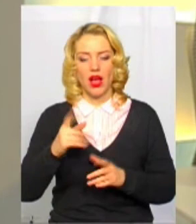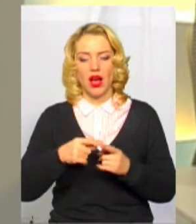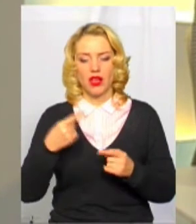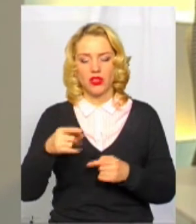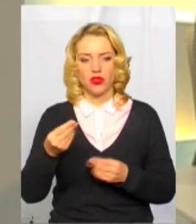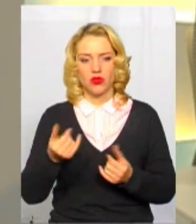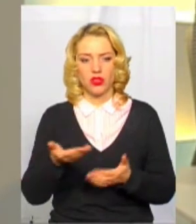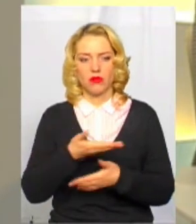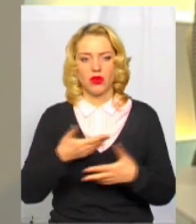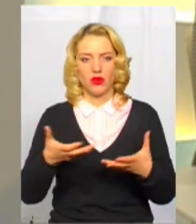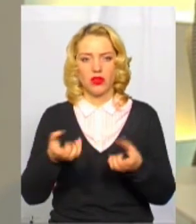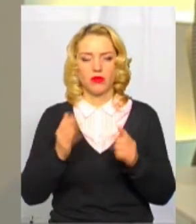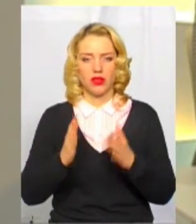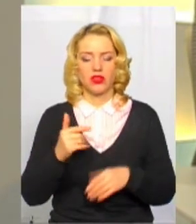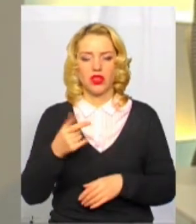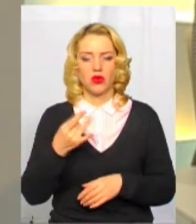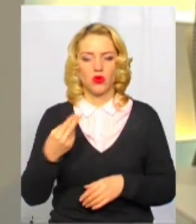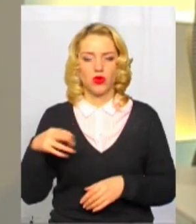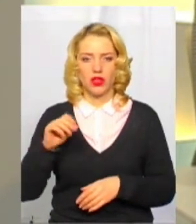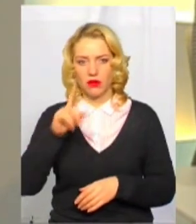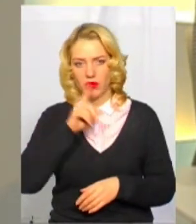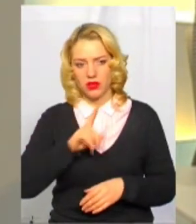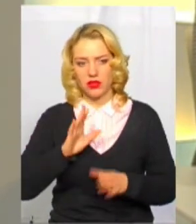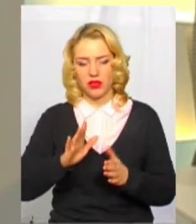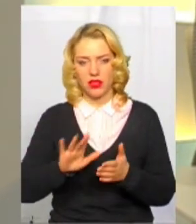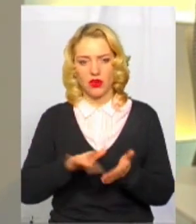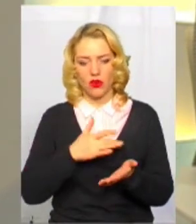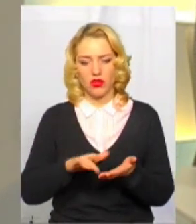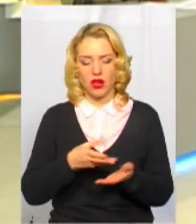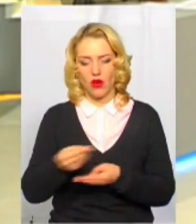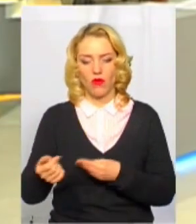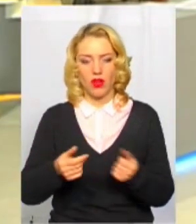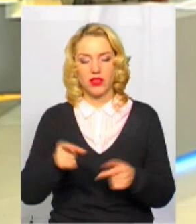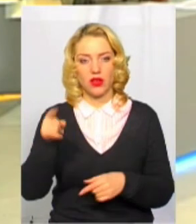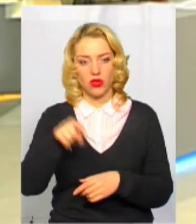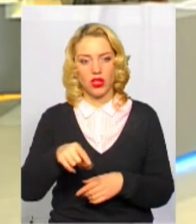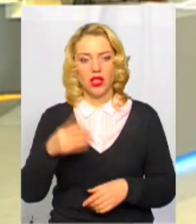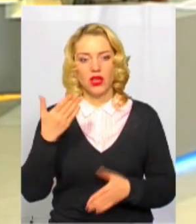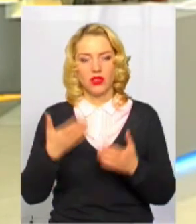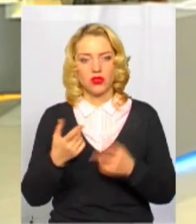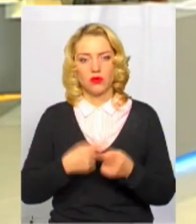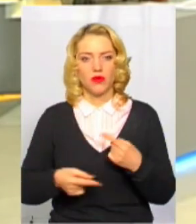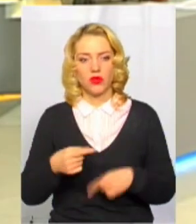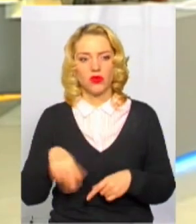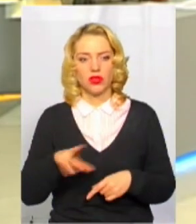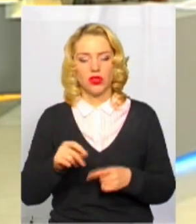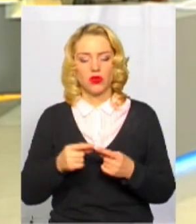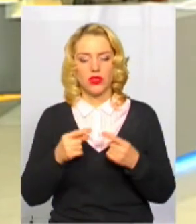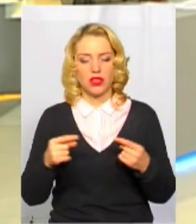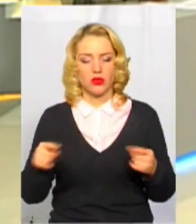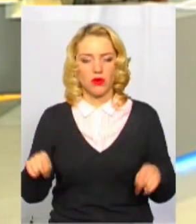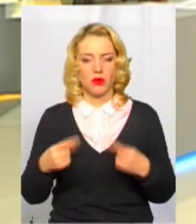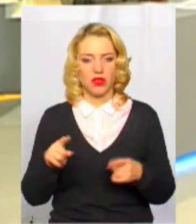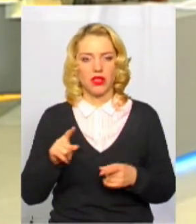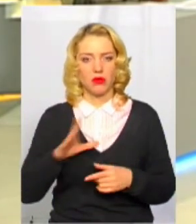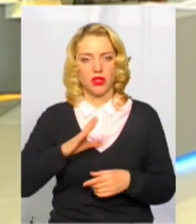кошти ми отримали лише в грудні місяці. В грудні місяці ми змогли розрахуватися. Хоча, якщо повернутися до тих засобів реабілітації, які